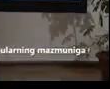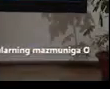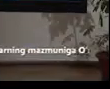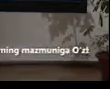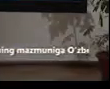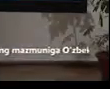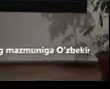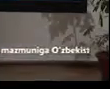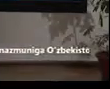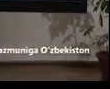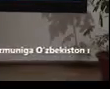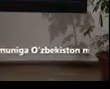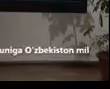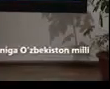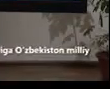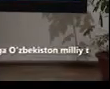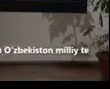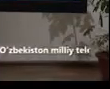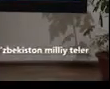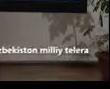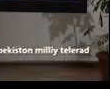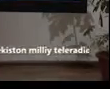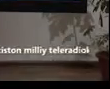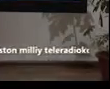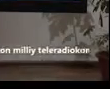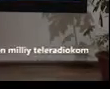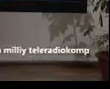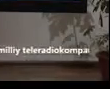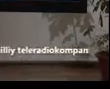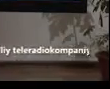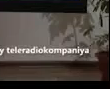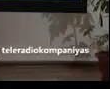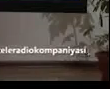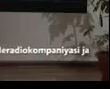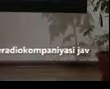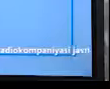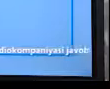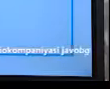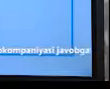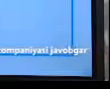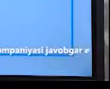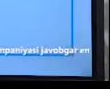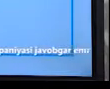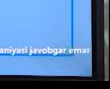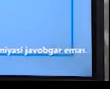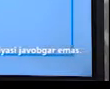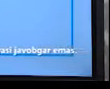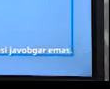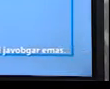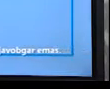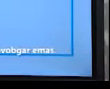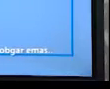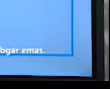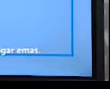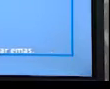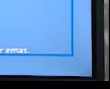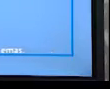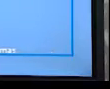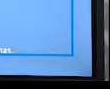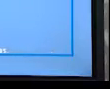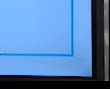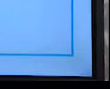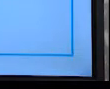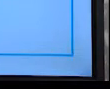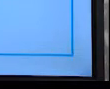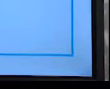was machen wir heute in der Stunde? Heute lernen wir neue Wörter, machen wir Übungen, arbeiten wir